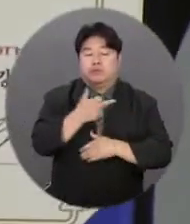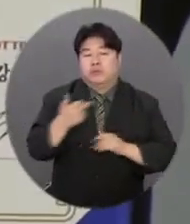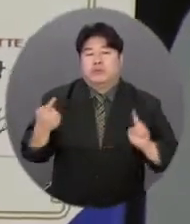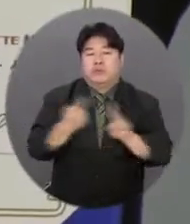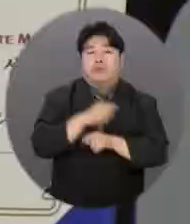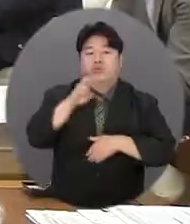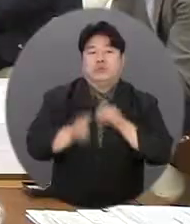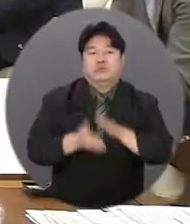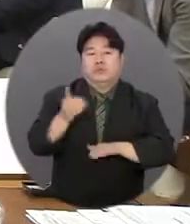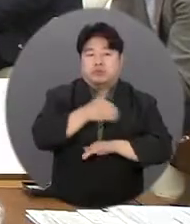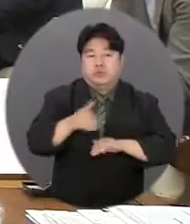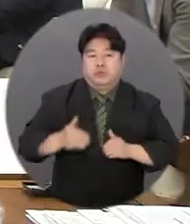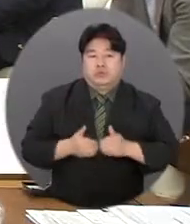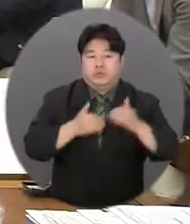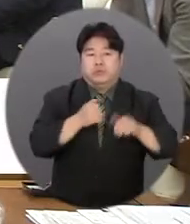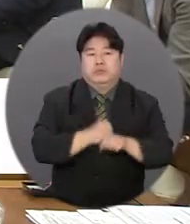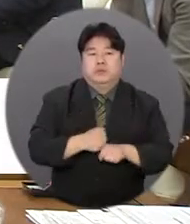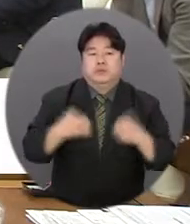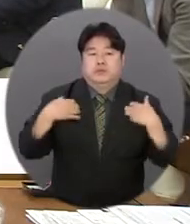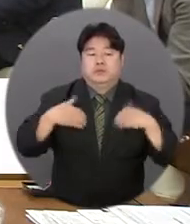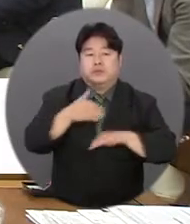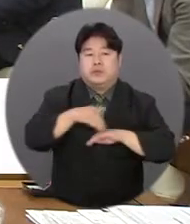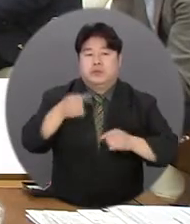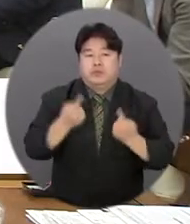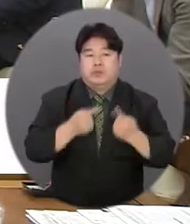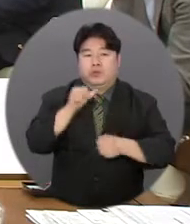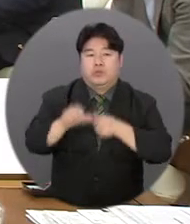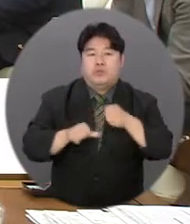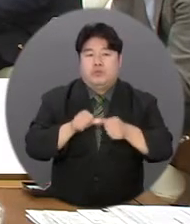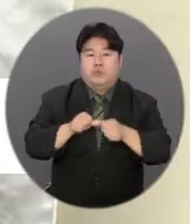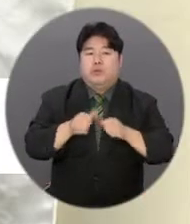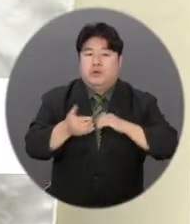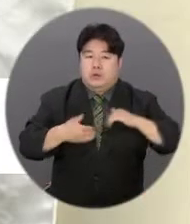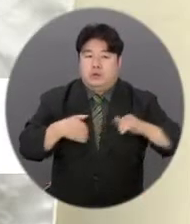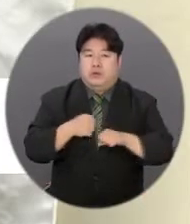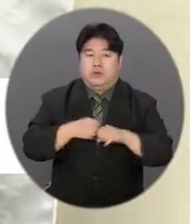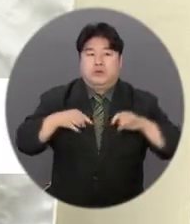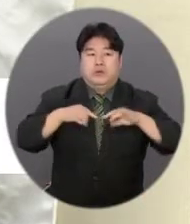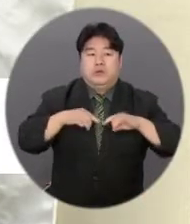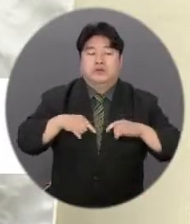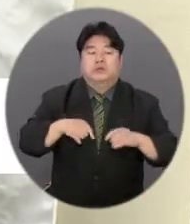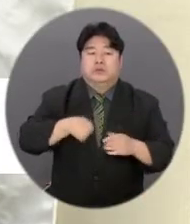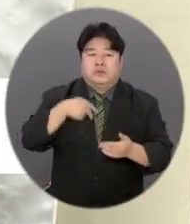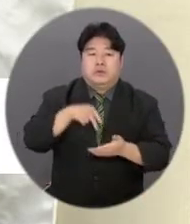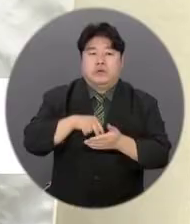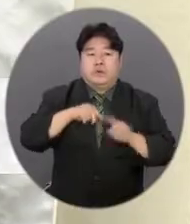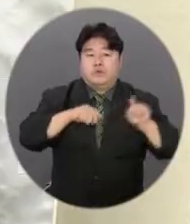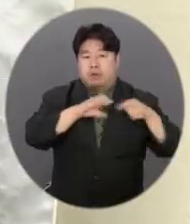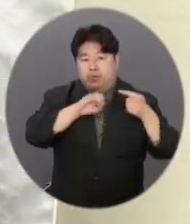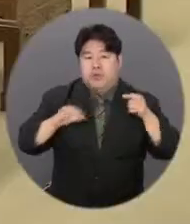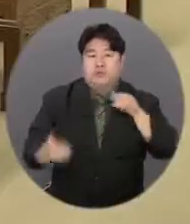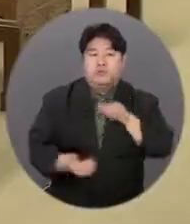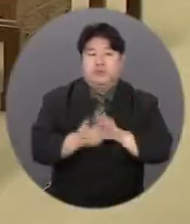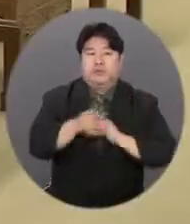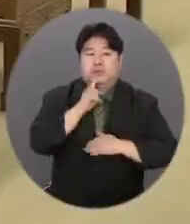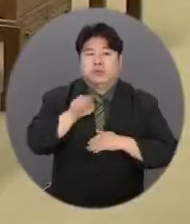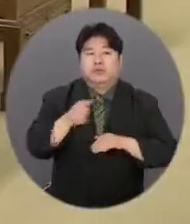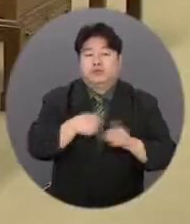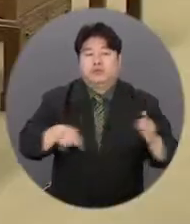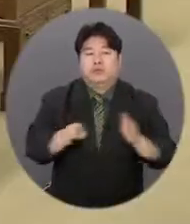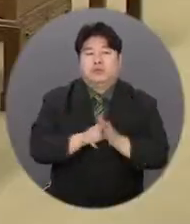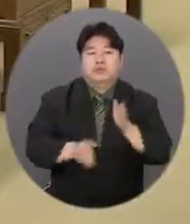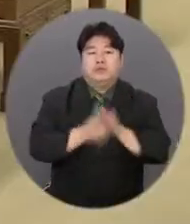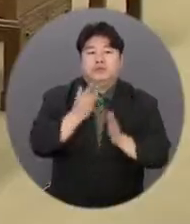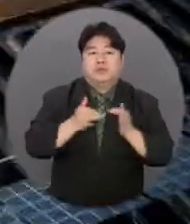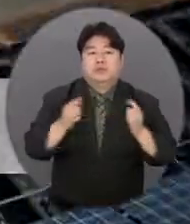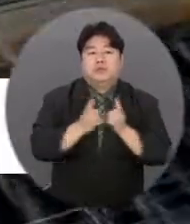계획으로 추진됐습니다. 정부 계획보다 5년 앞서서 에너지 자립률 100%를 달성하겠다는 겁니다. 이를 위해